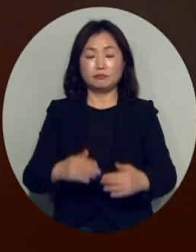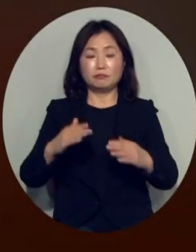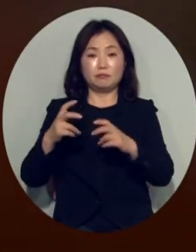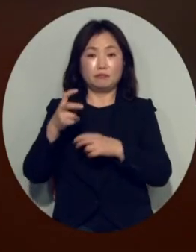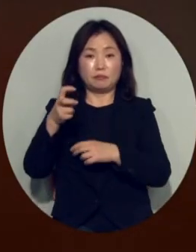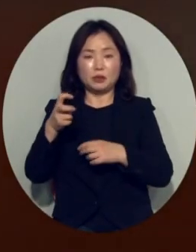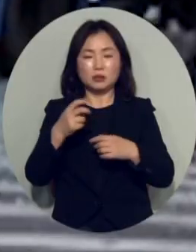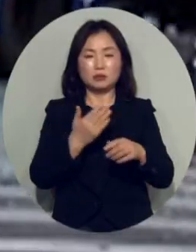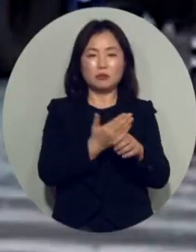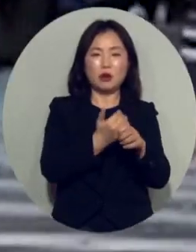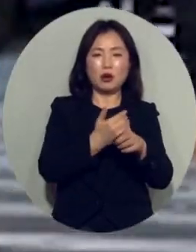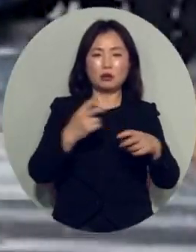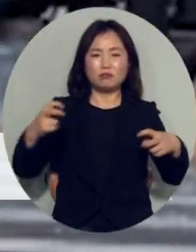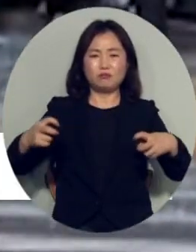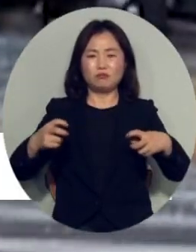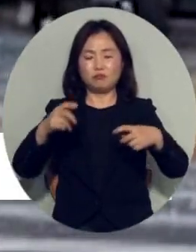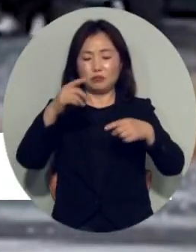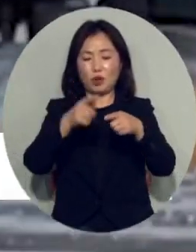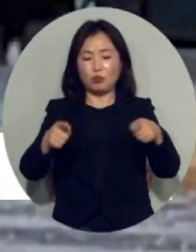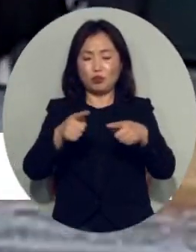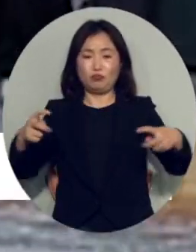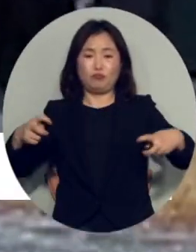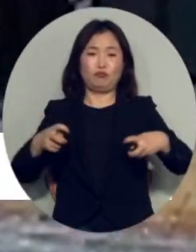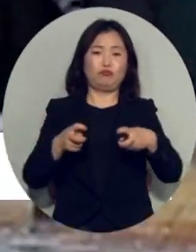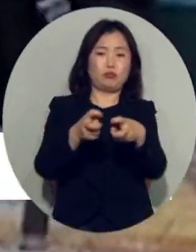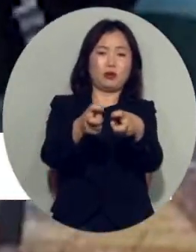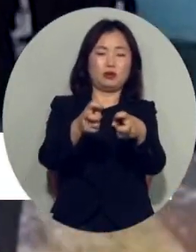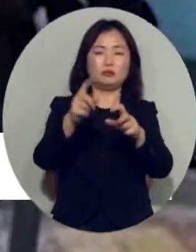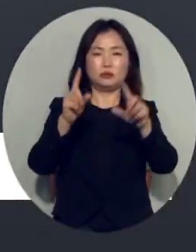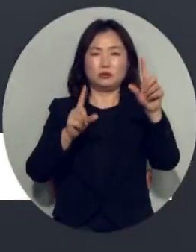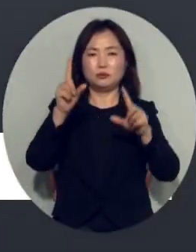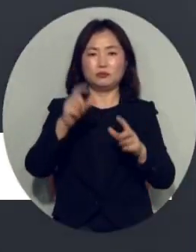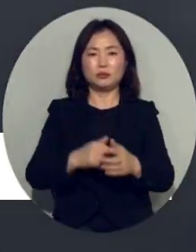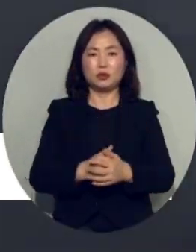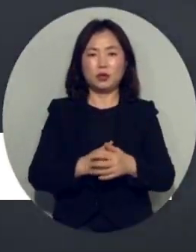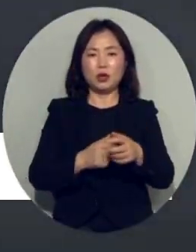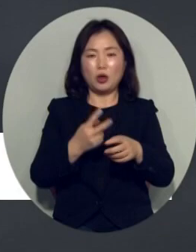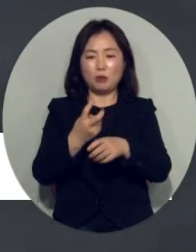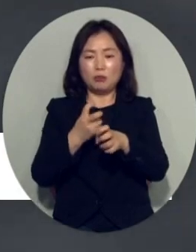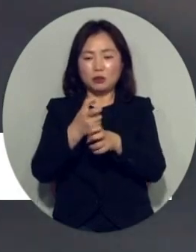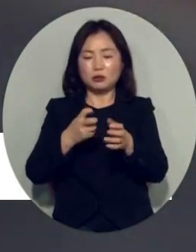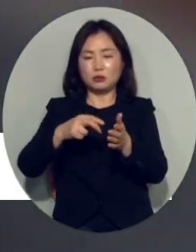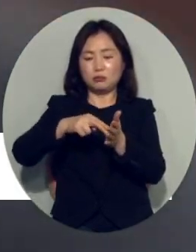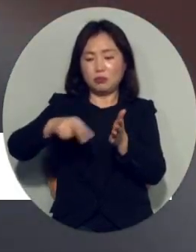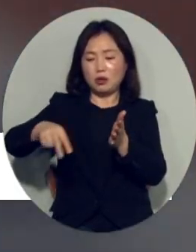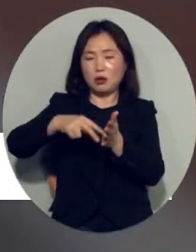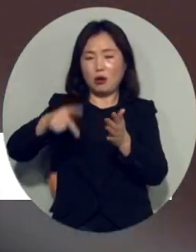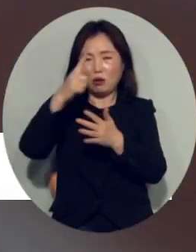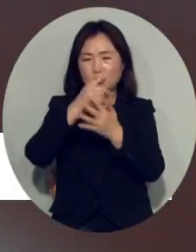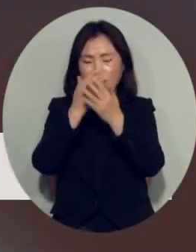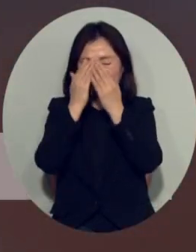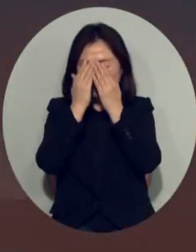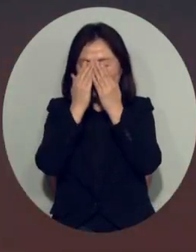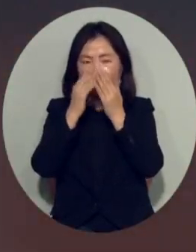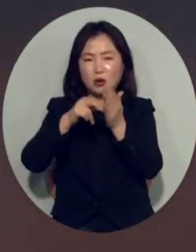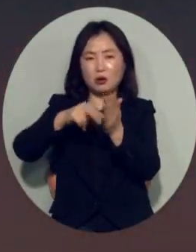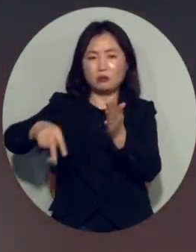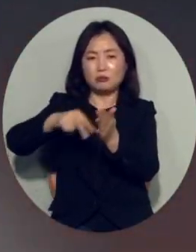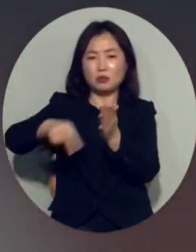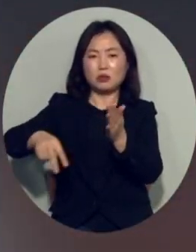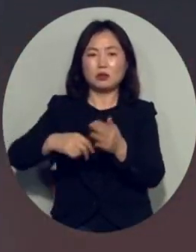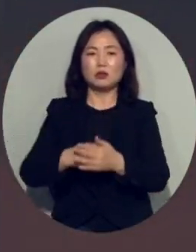마을버스와 덤프트럭이 1층짜리 건물에 나란히 처박혀 있습니다. 버스에서 승객 한 명이 얼굴을 손으로 감싼 채